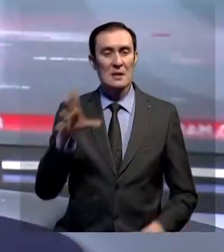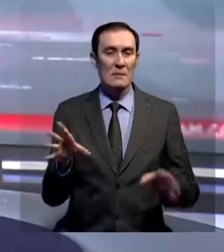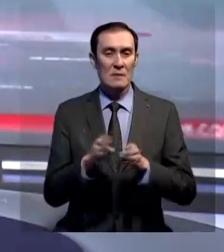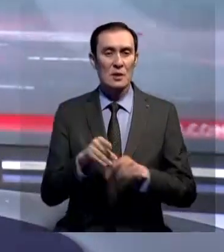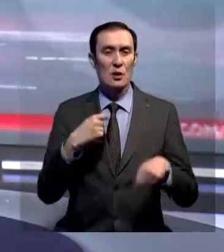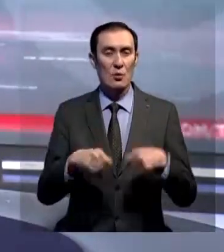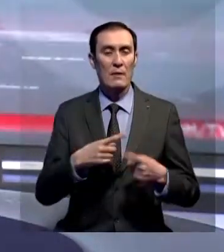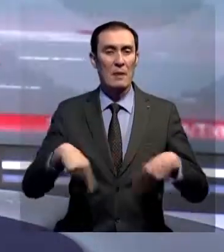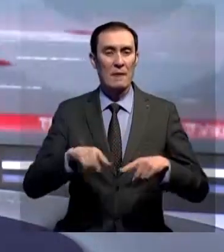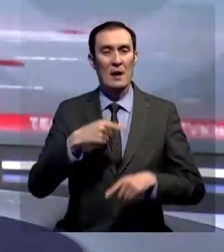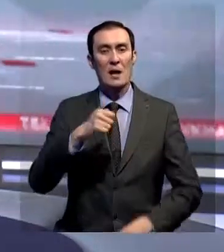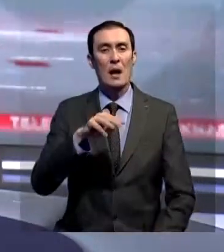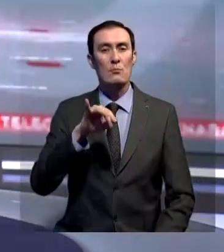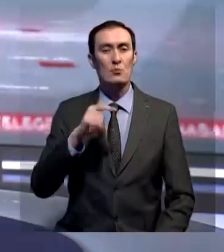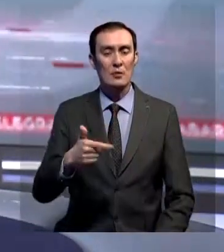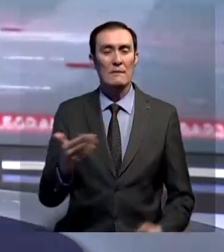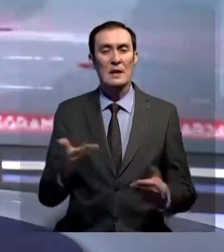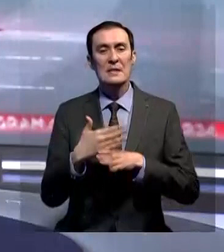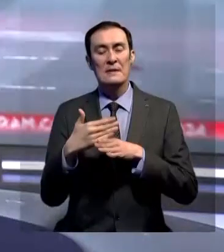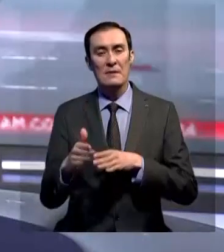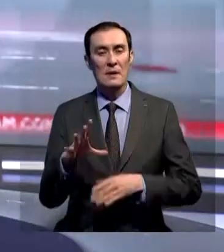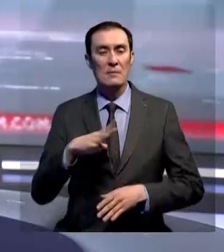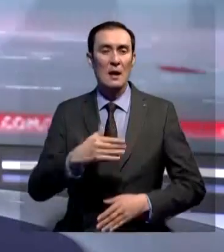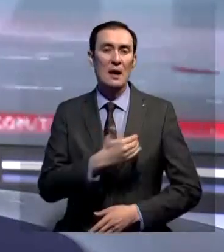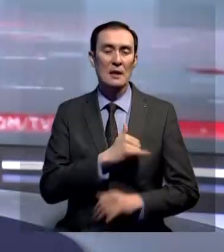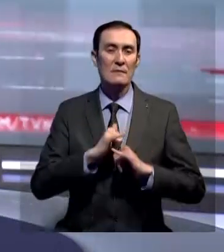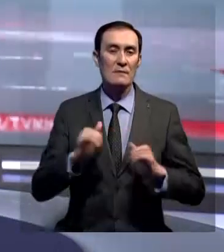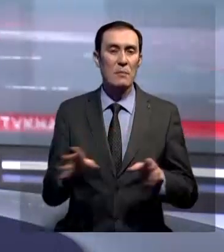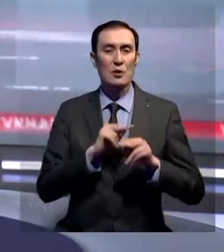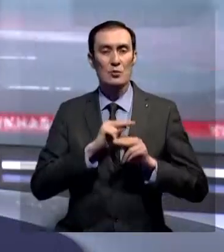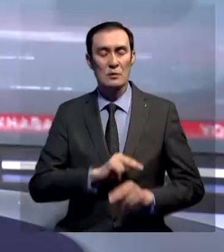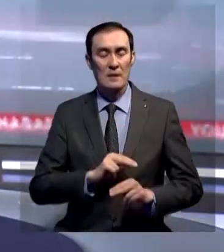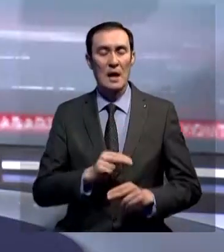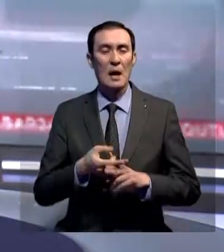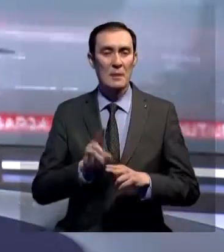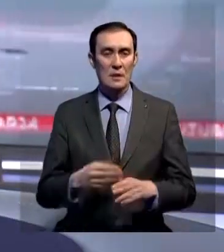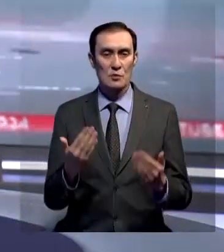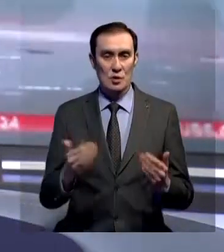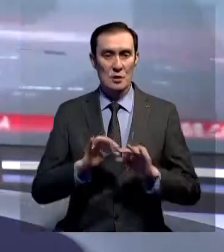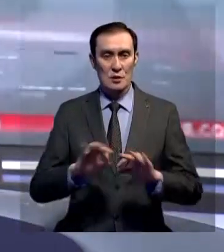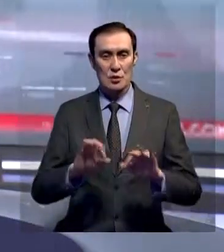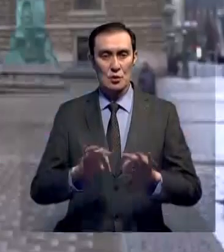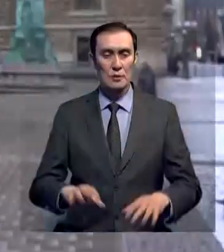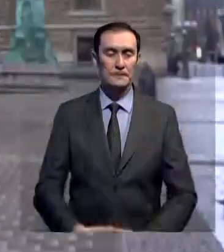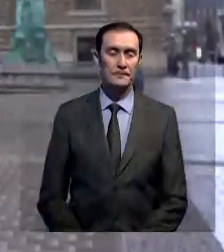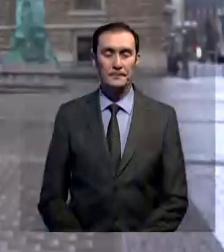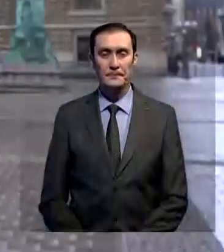совместно с торговой палатой Гамбурга. В каких сферах стороны хотят наращивать партнерство, знает Шолпан Найманбаева.